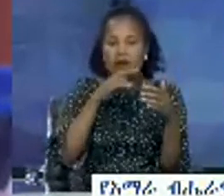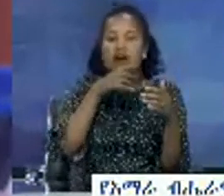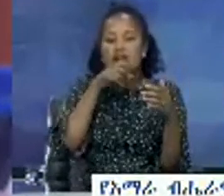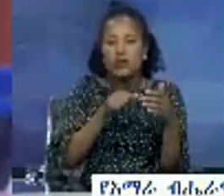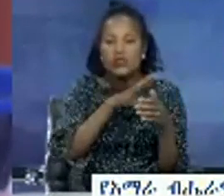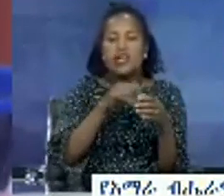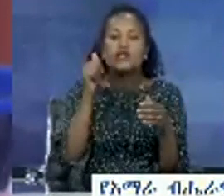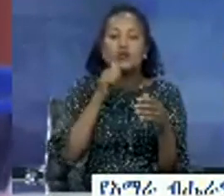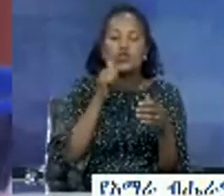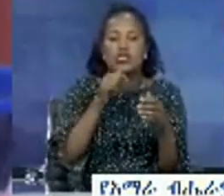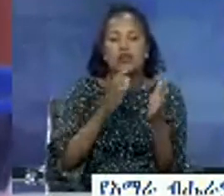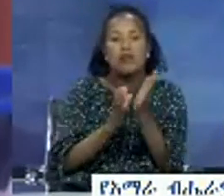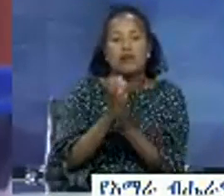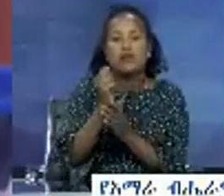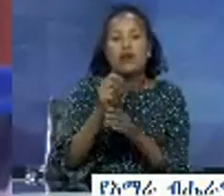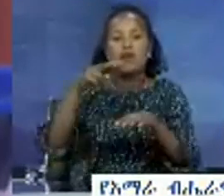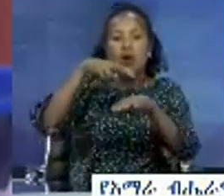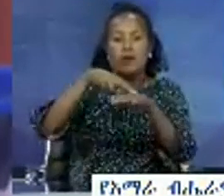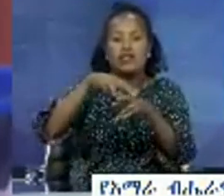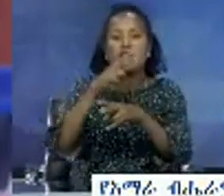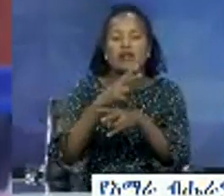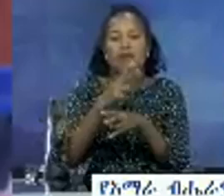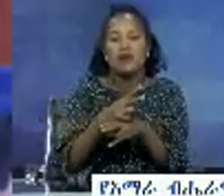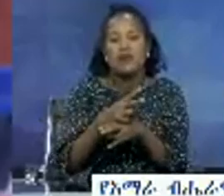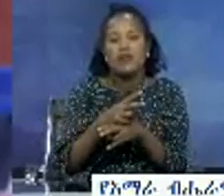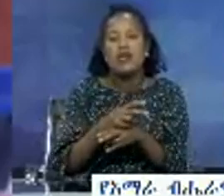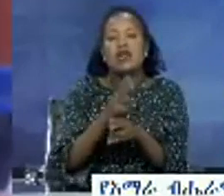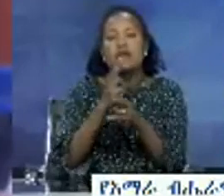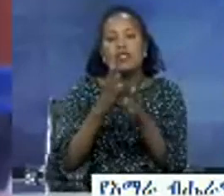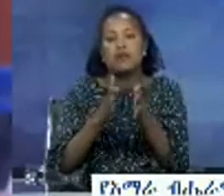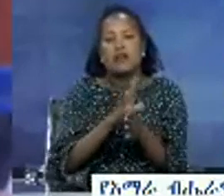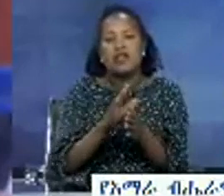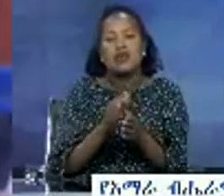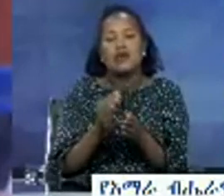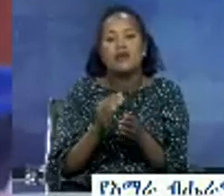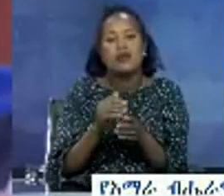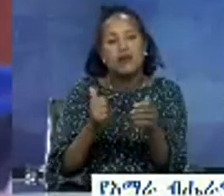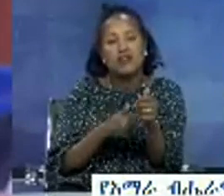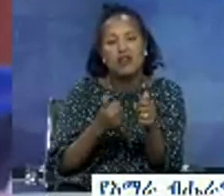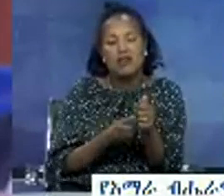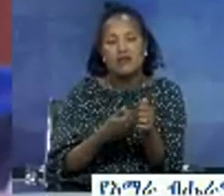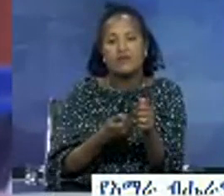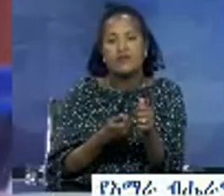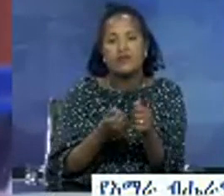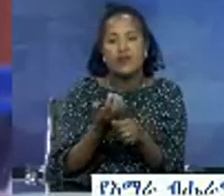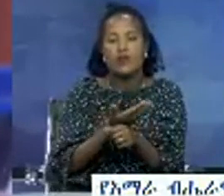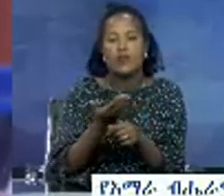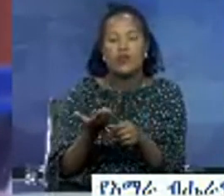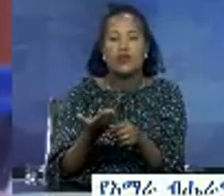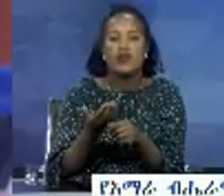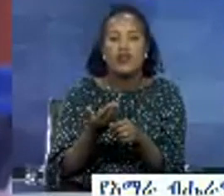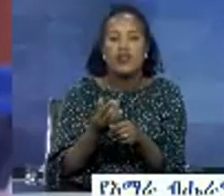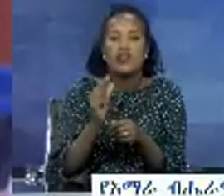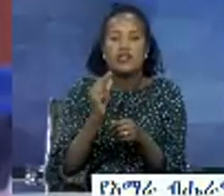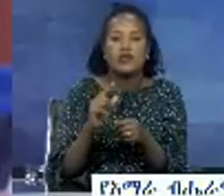የአዛውንቶችንና የሴቶችን መብት በቋሚነት የመጠበቅ የማስጠበቅና የመከታተል ጉዳይ